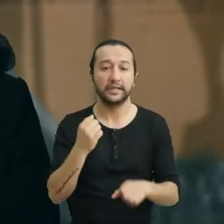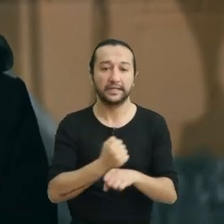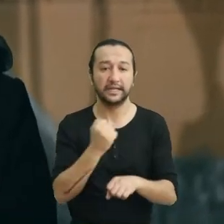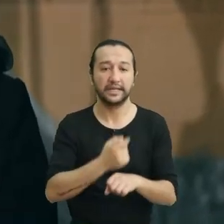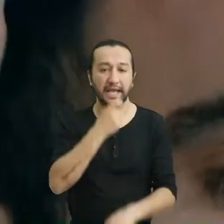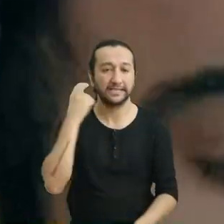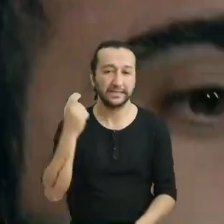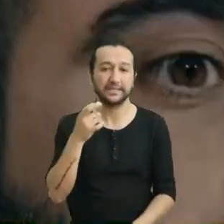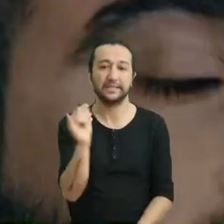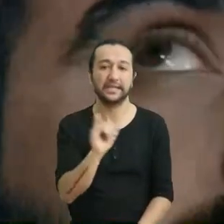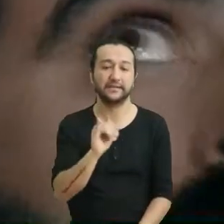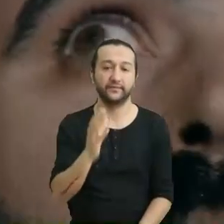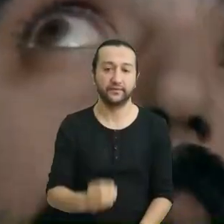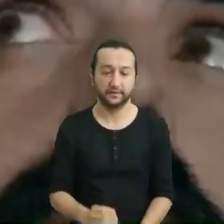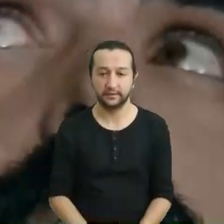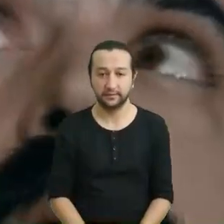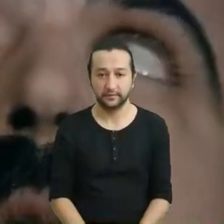ilkeldir, acizdir.